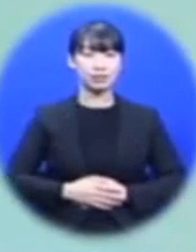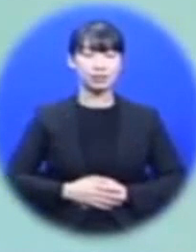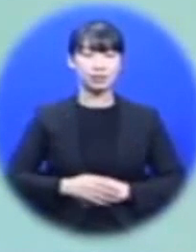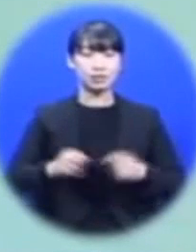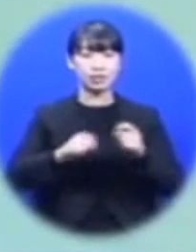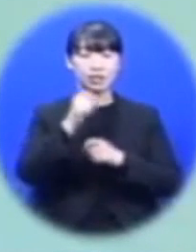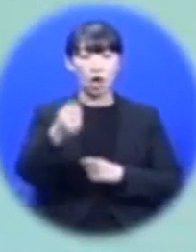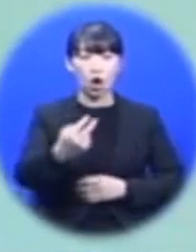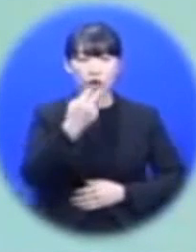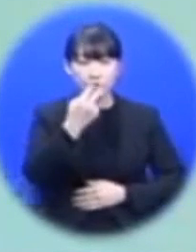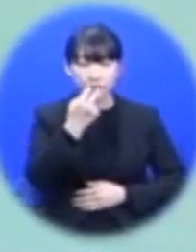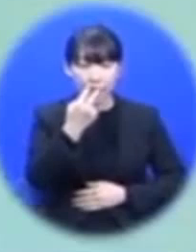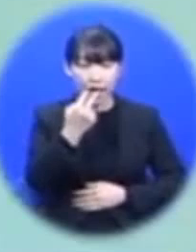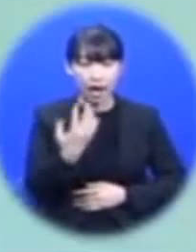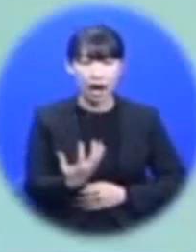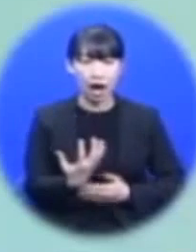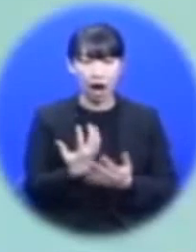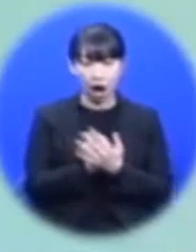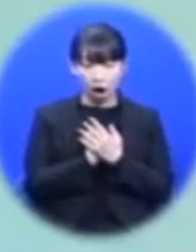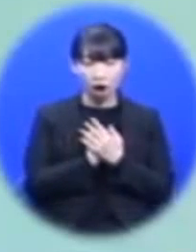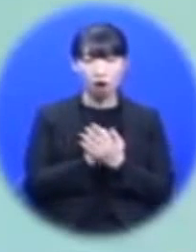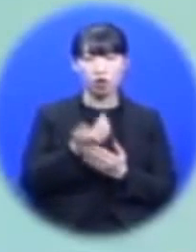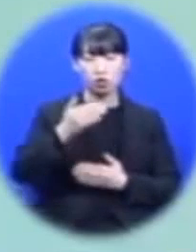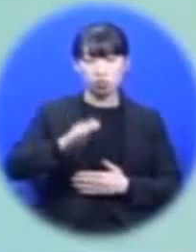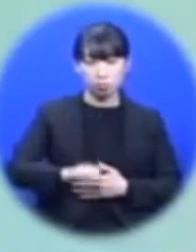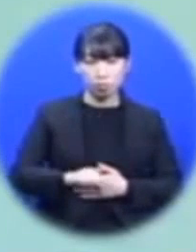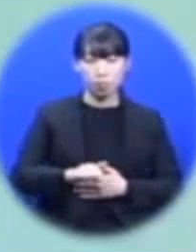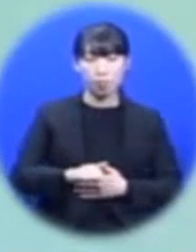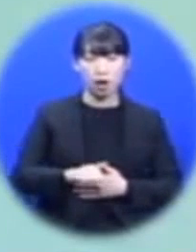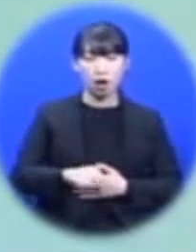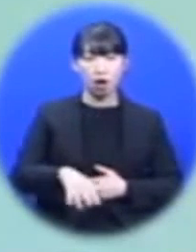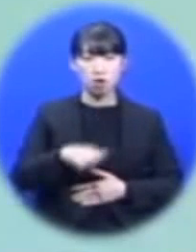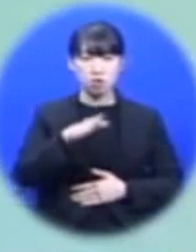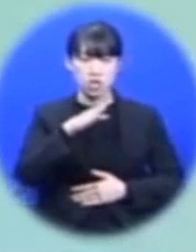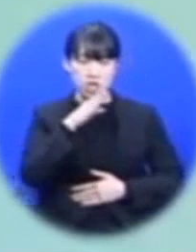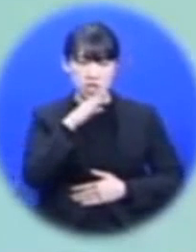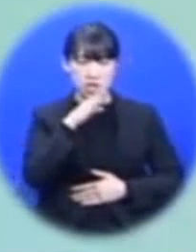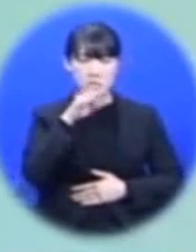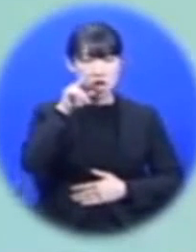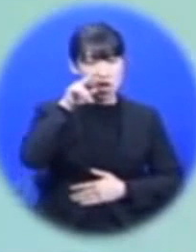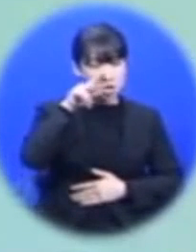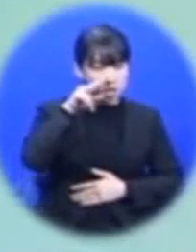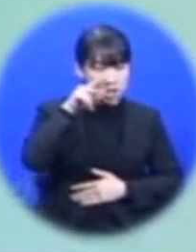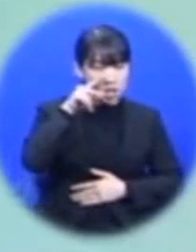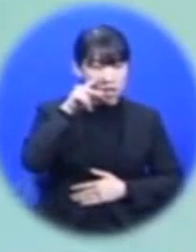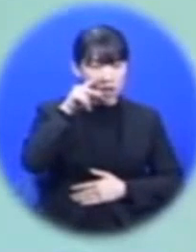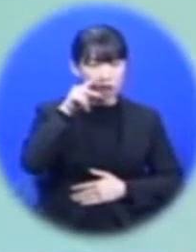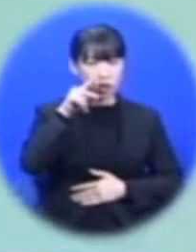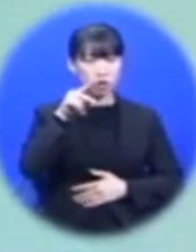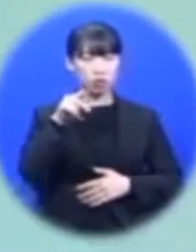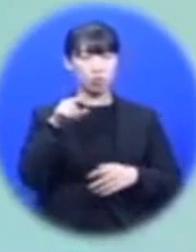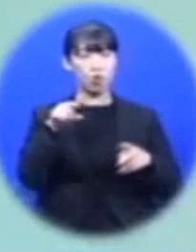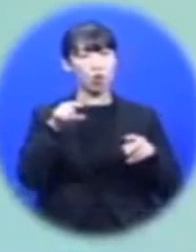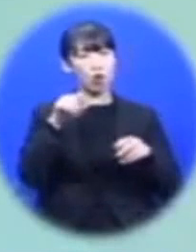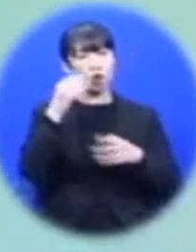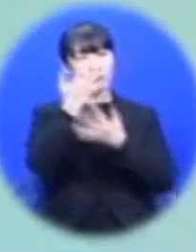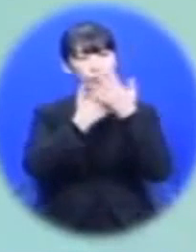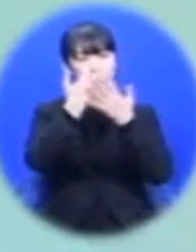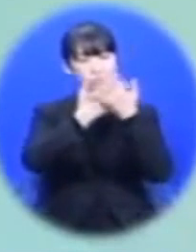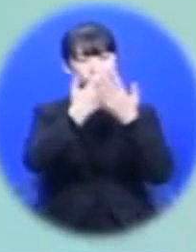영생은 가졌지만 그 사람이 진짜 영생을 가졌는지 안 가졌는지를 어떤 때는 전혀 알 수 없을 때도